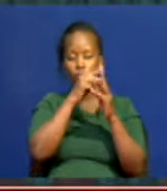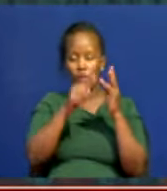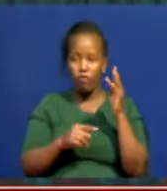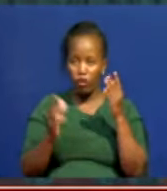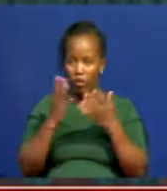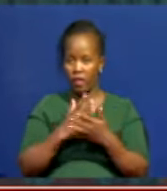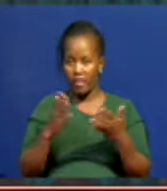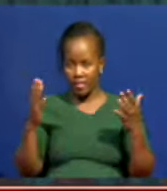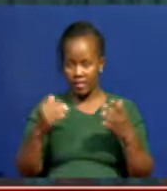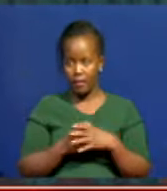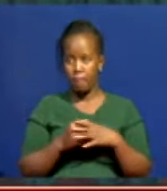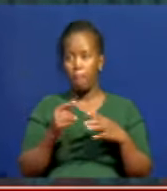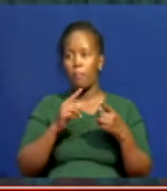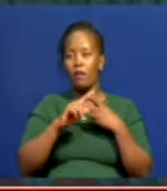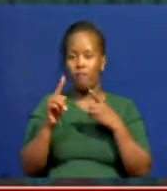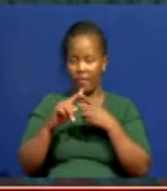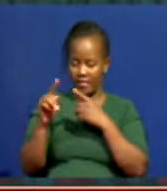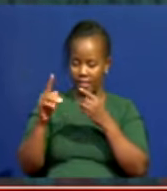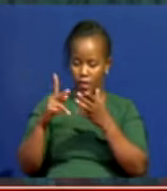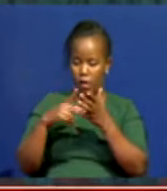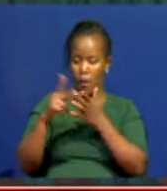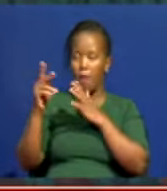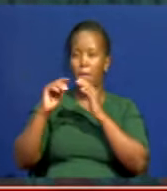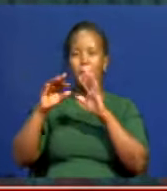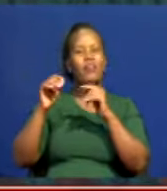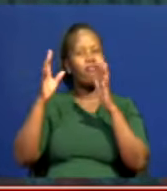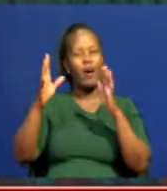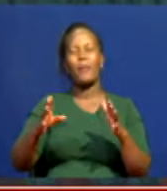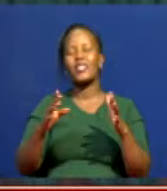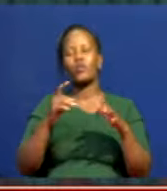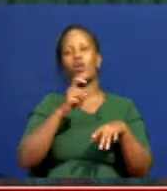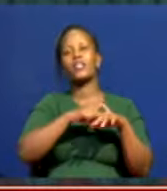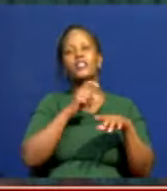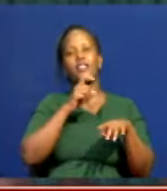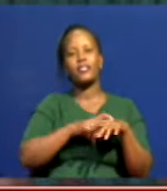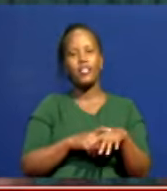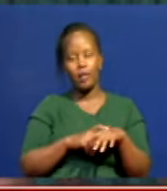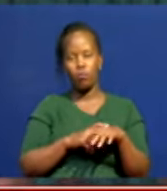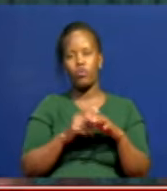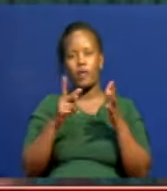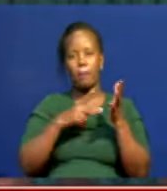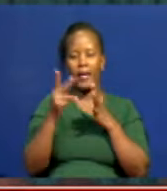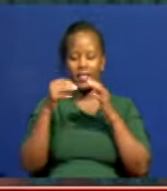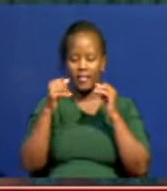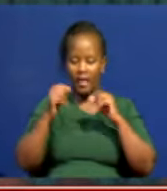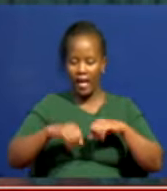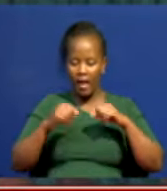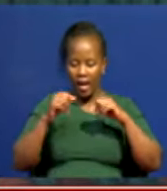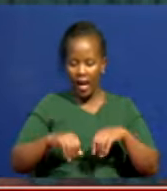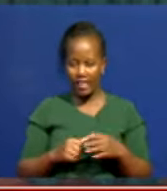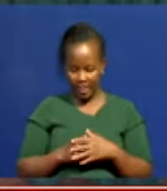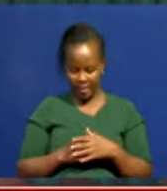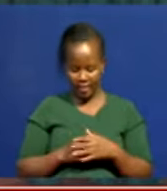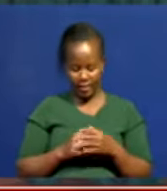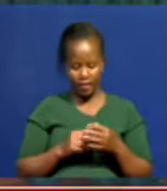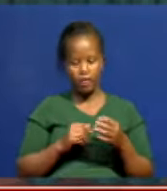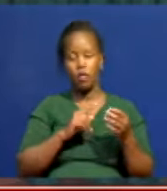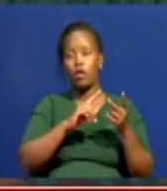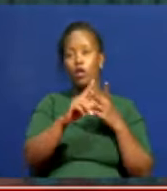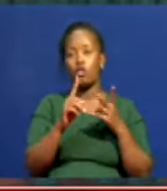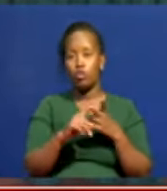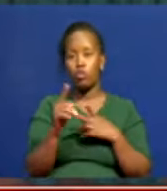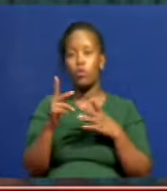kwanza, alipe mkulima on time na ile bei tumekubaliana. Ya pili, alipe